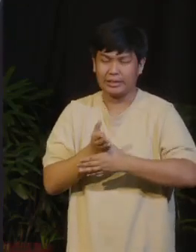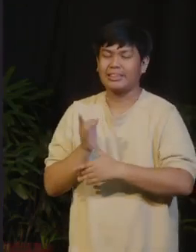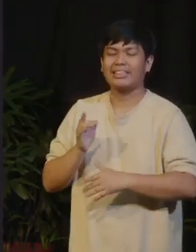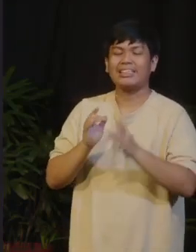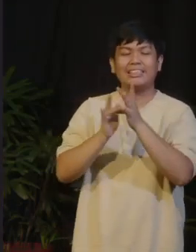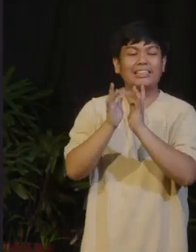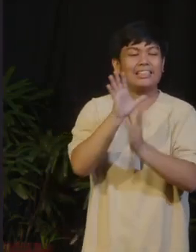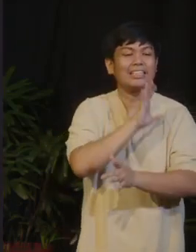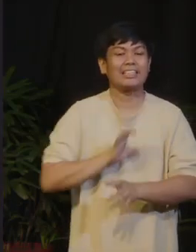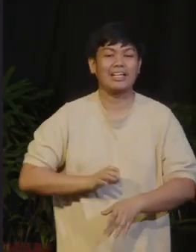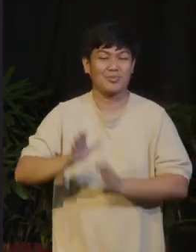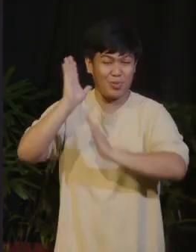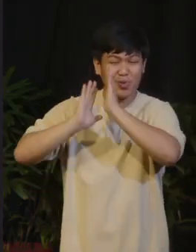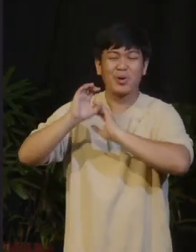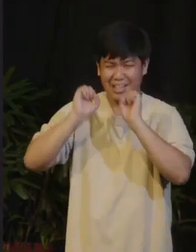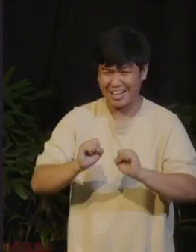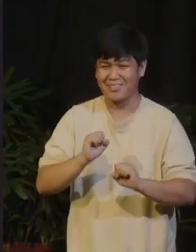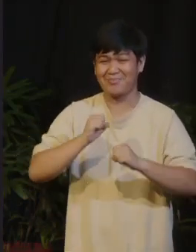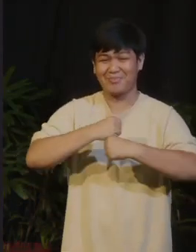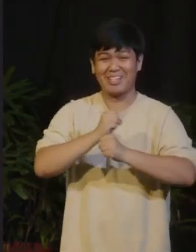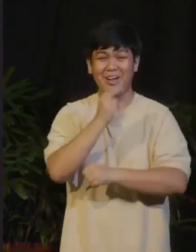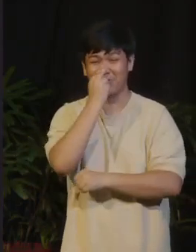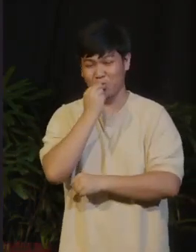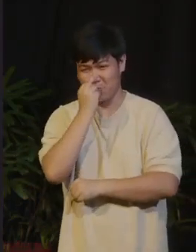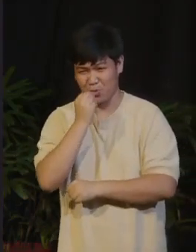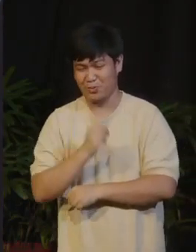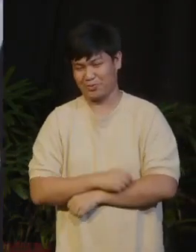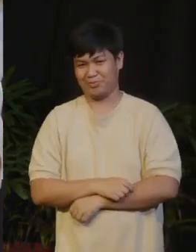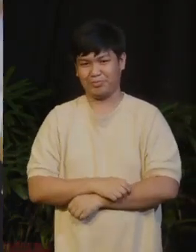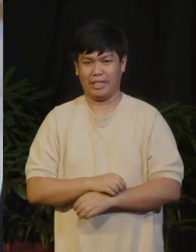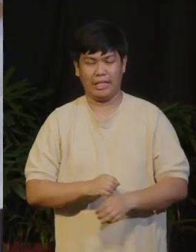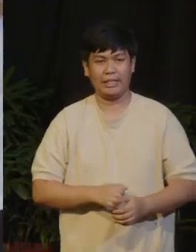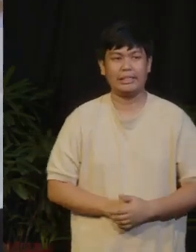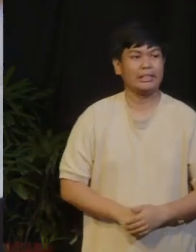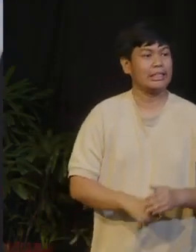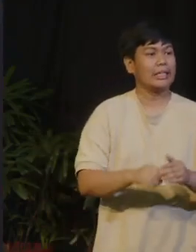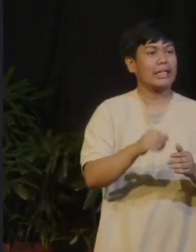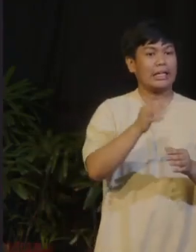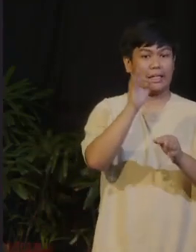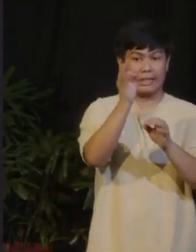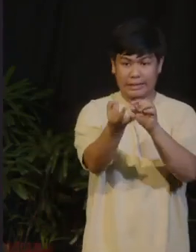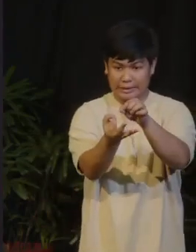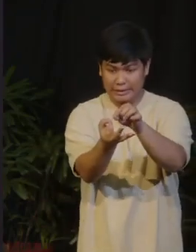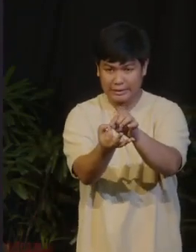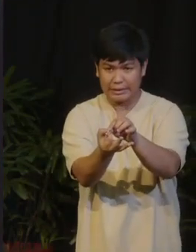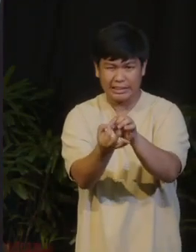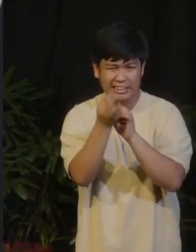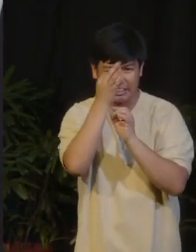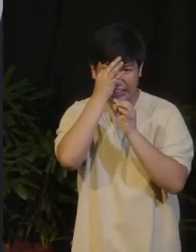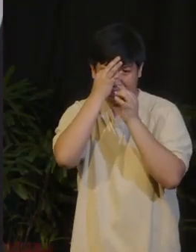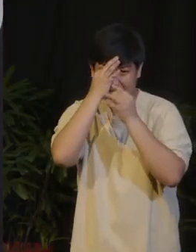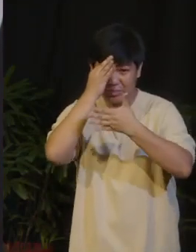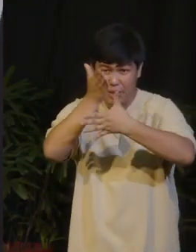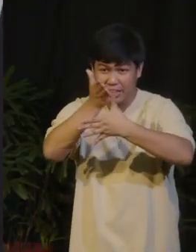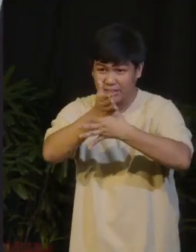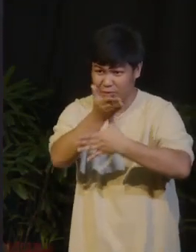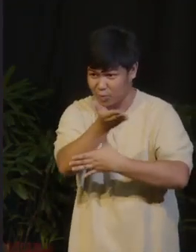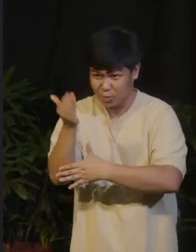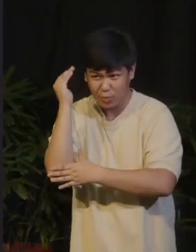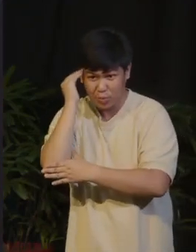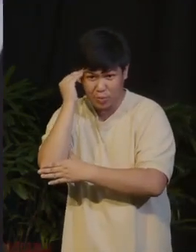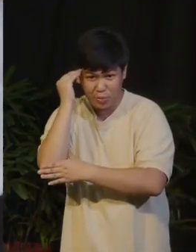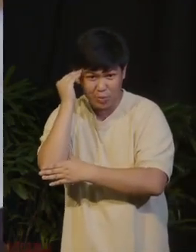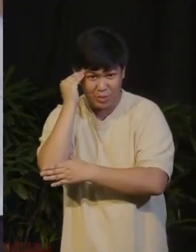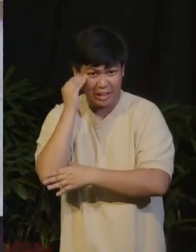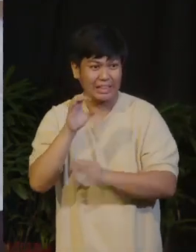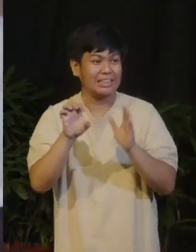ang Panginoon natin dito. No? Yung speck, alam niyo yung puwing? Di ba pag napuwing